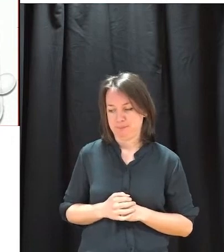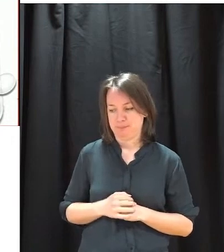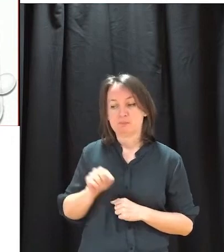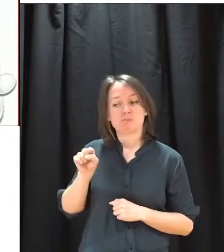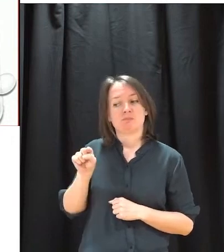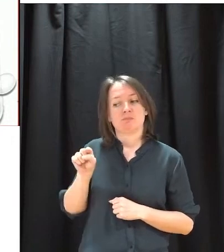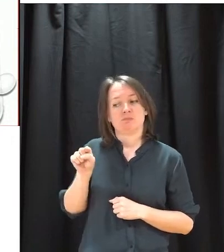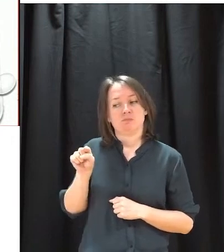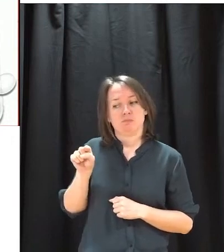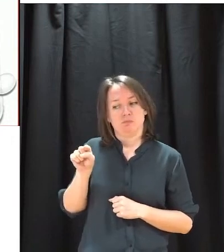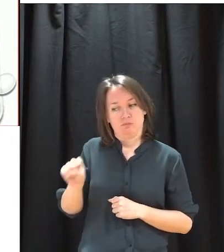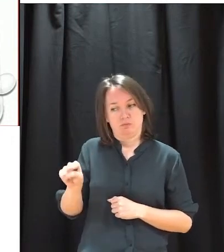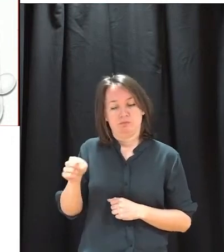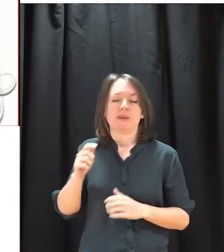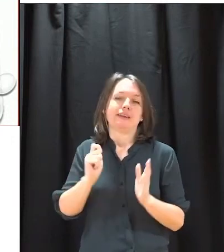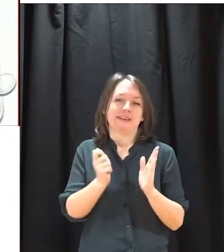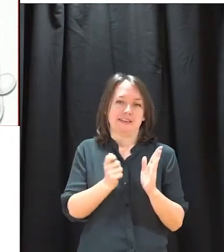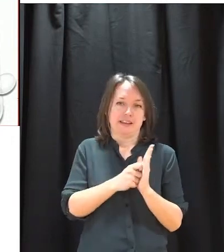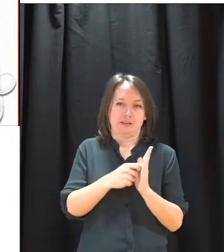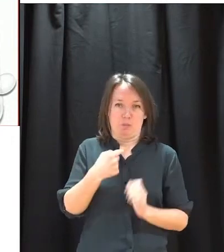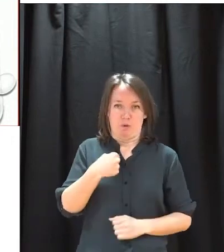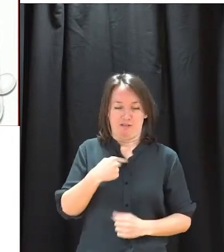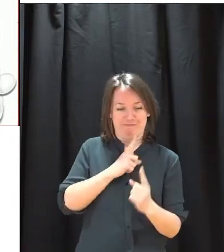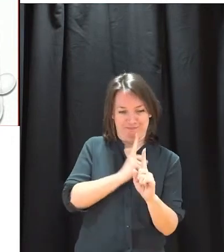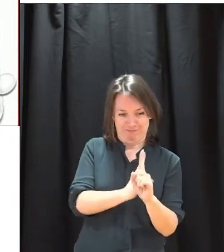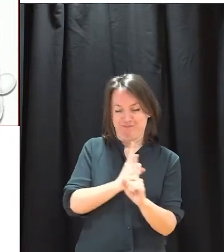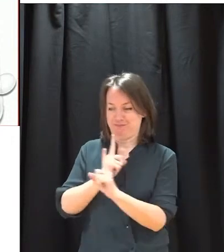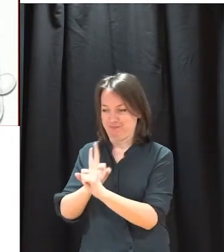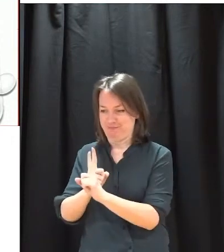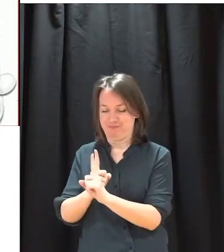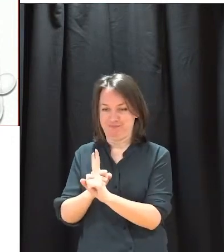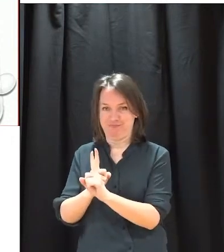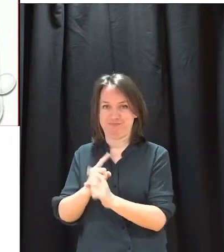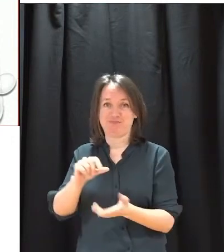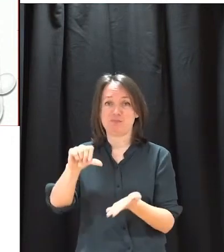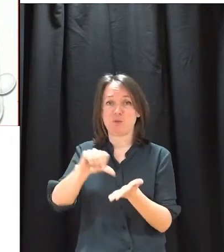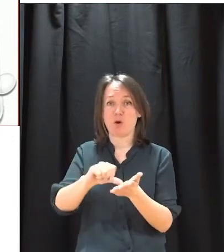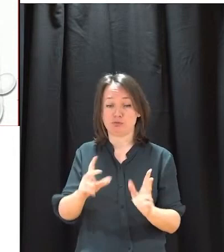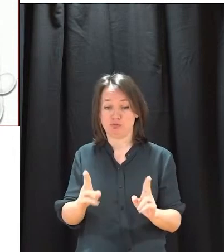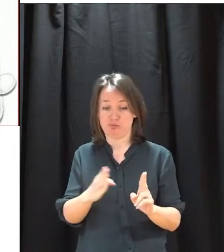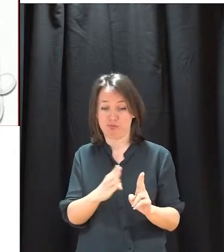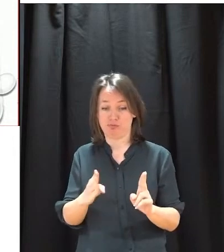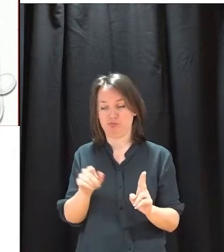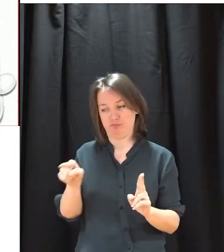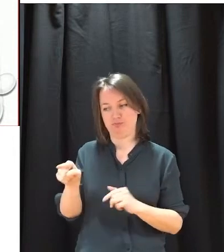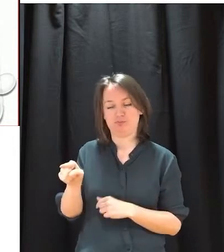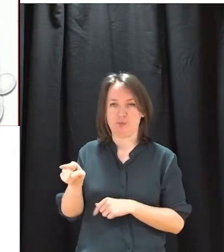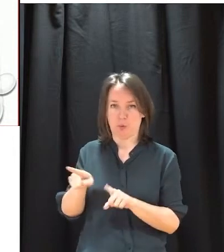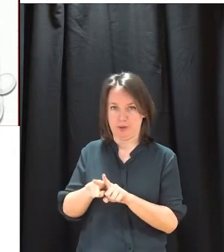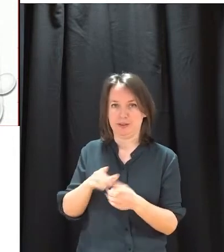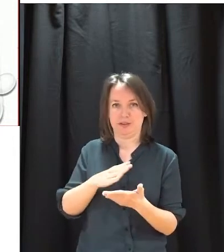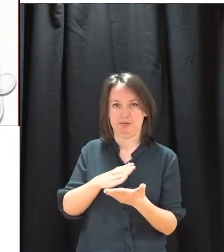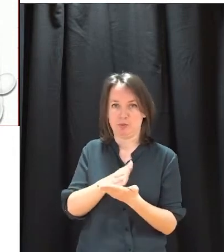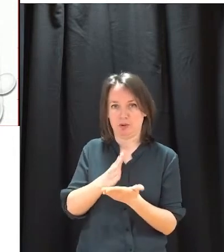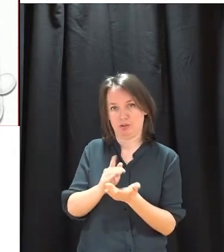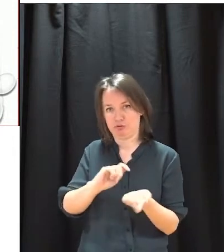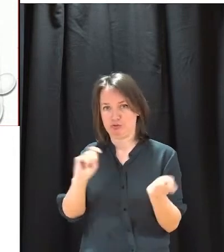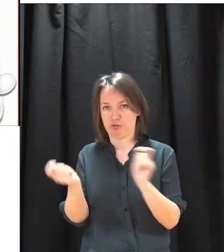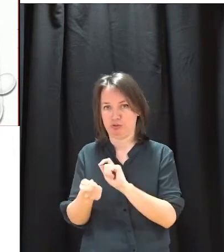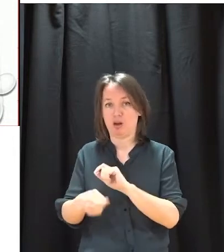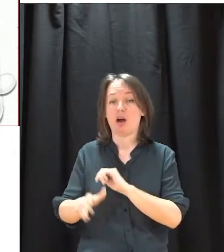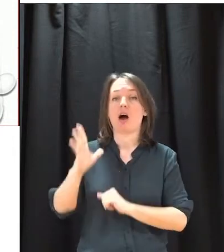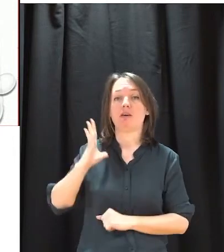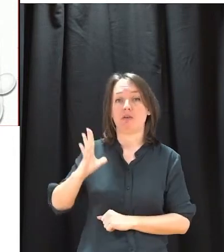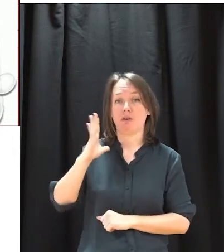entre les 2 recueils, entre les deux fois où je l'ai rencontré, il a changé son orientation. Donc au départ en inclusion